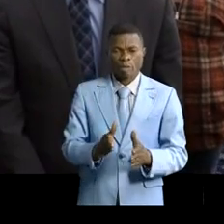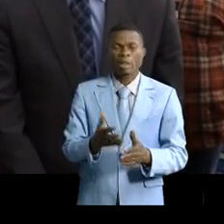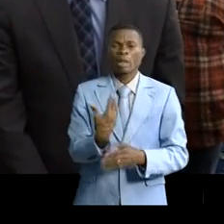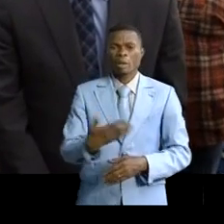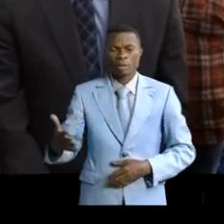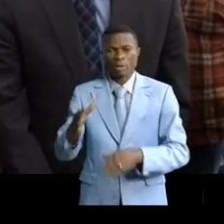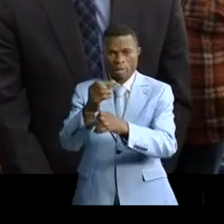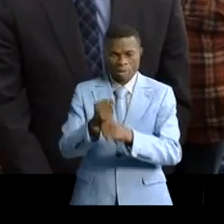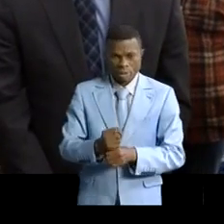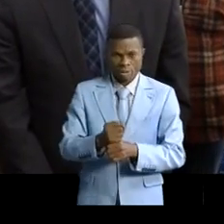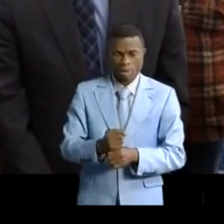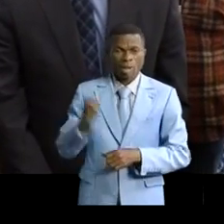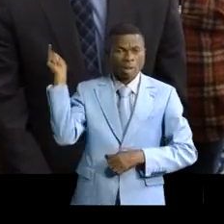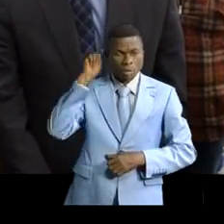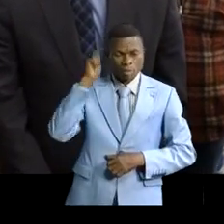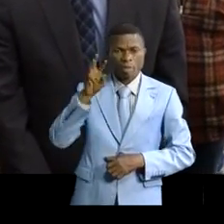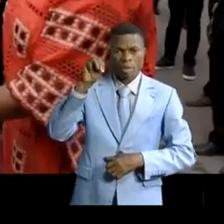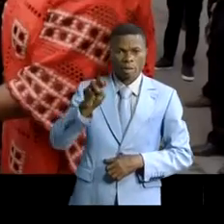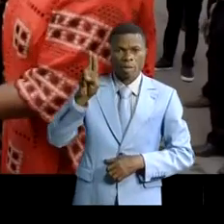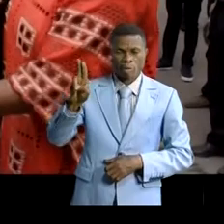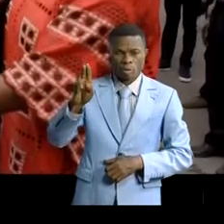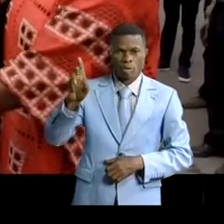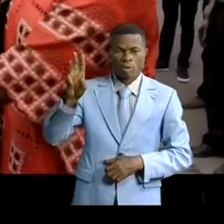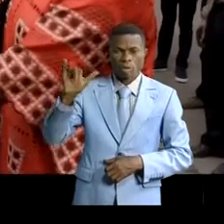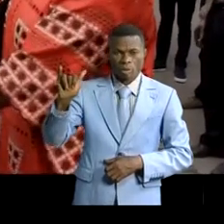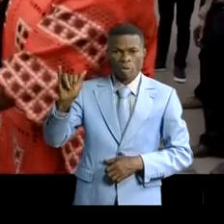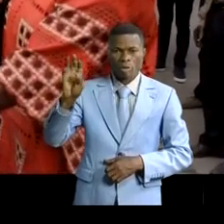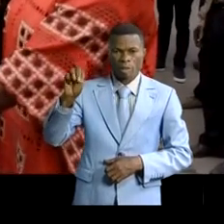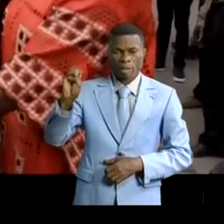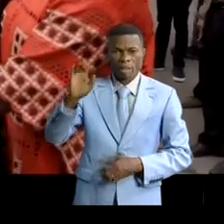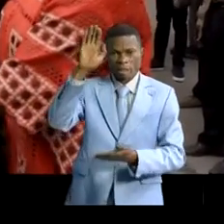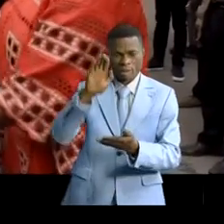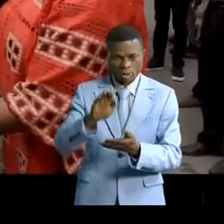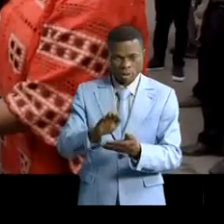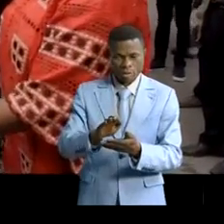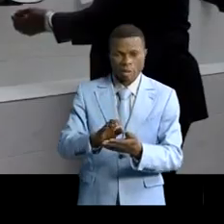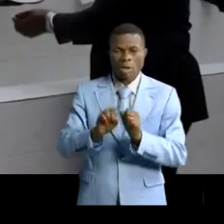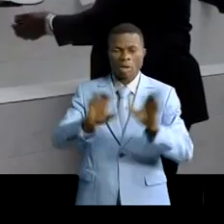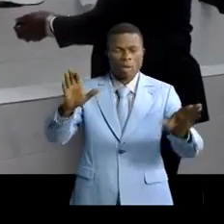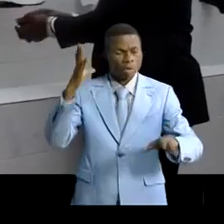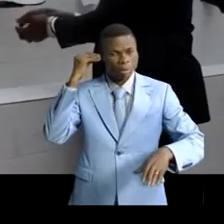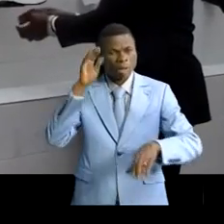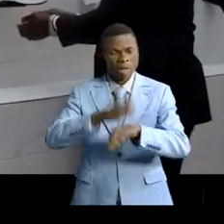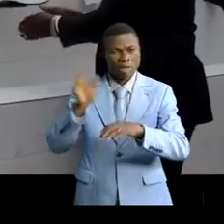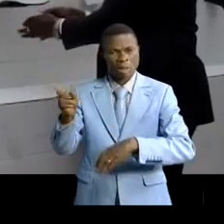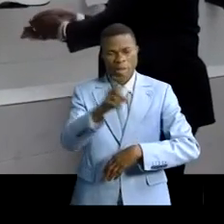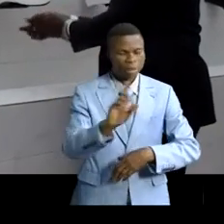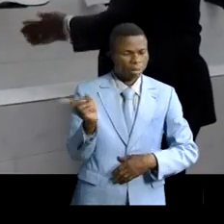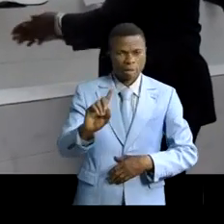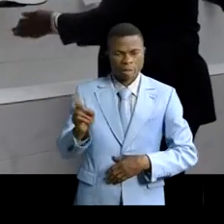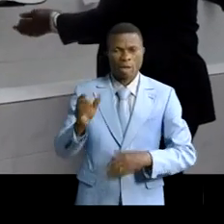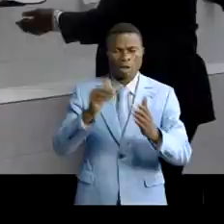réceptionné personnellement par le professeur Muyembe, contribuera à la réduction des cas de contamination à la COVID-19.